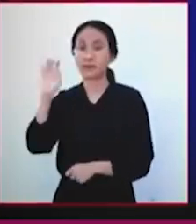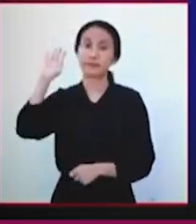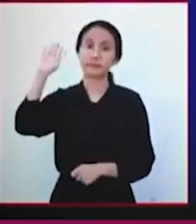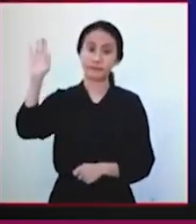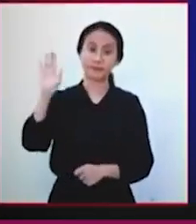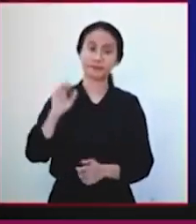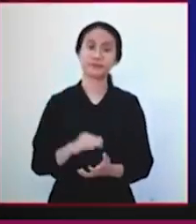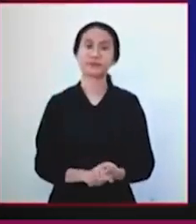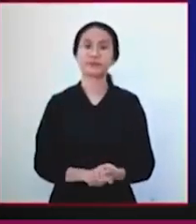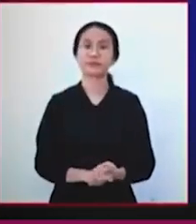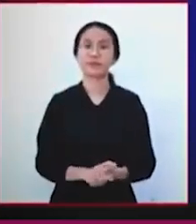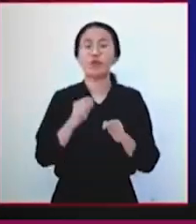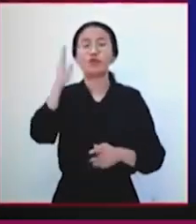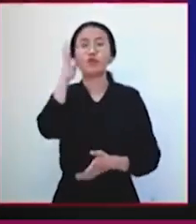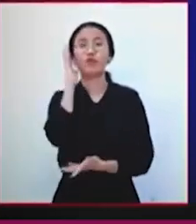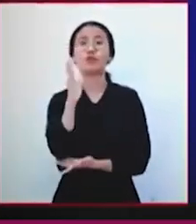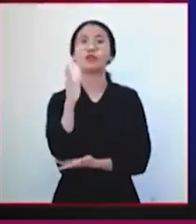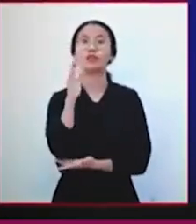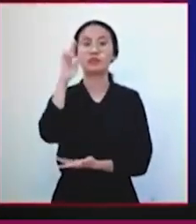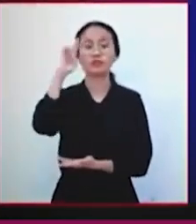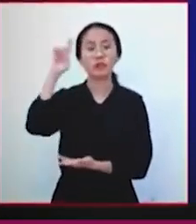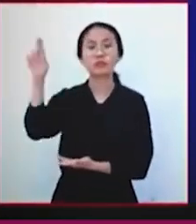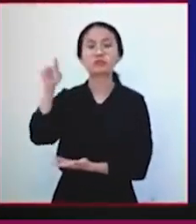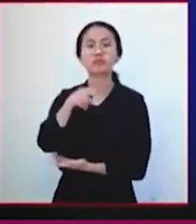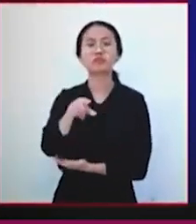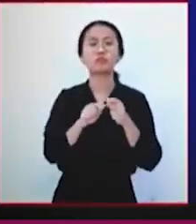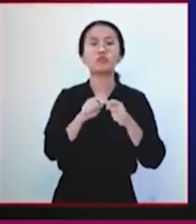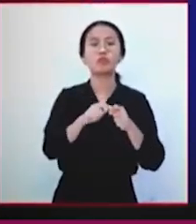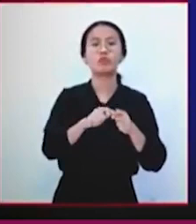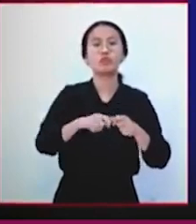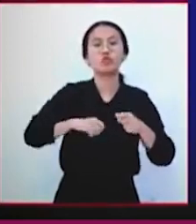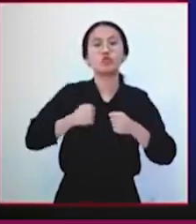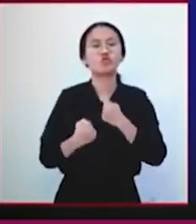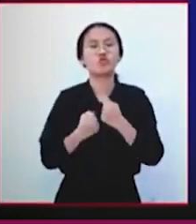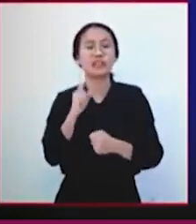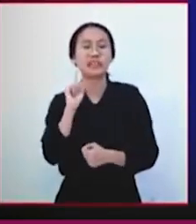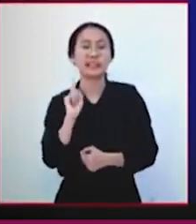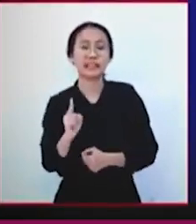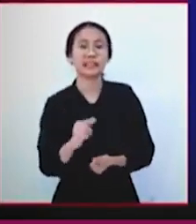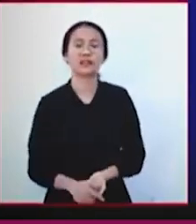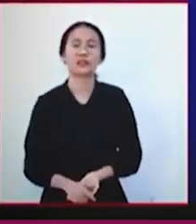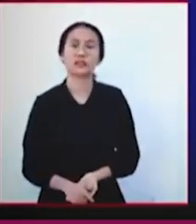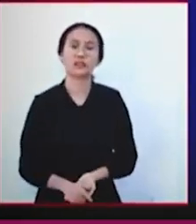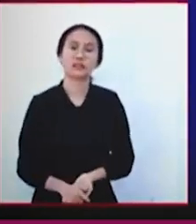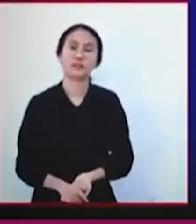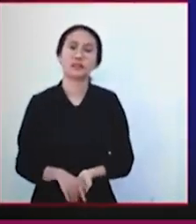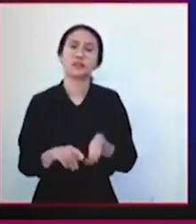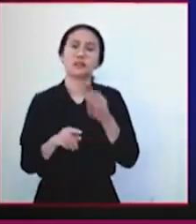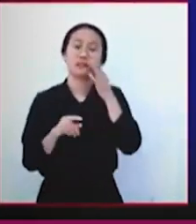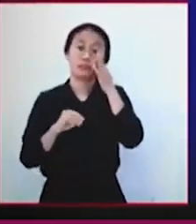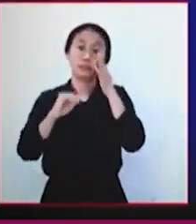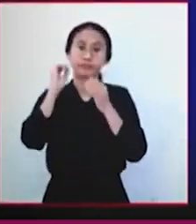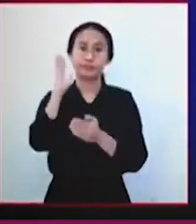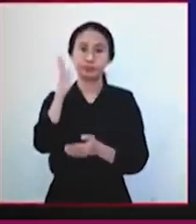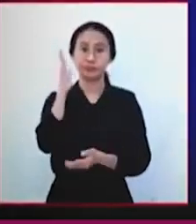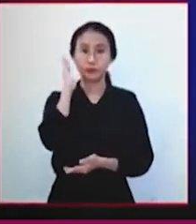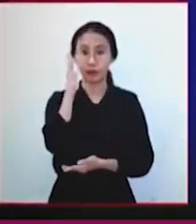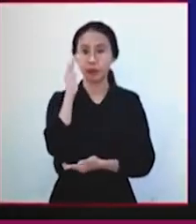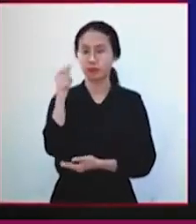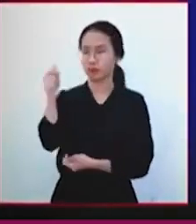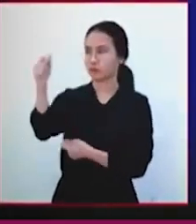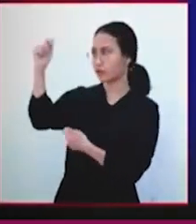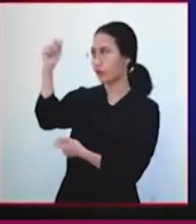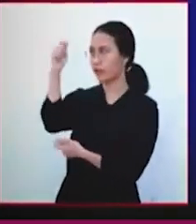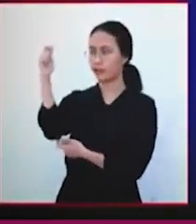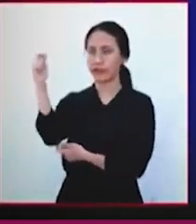saat firman Tuhan diberitakan Dan Kamu urus urusan sendiri Sementara Firman diberitakan kamu sibuk selfie sementara